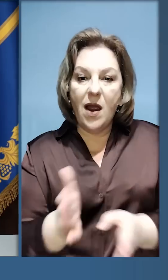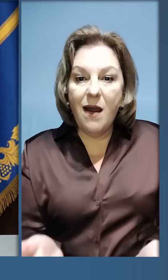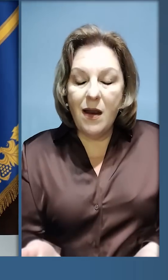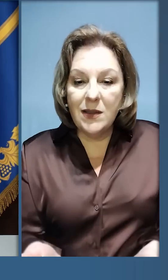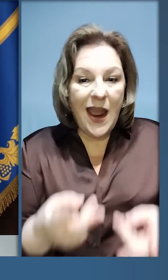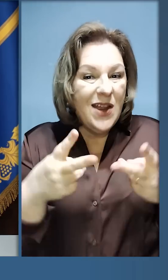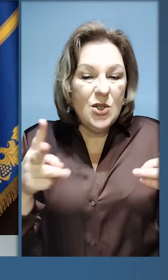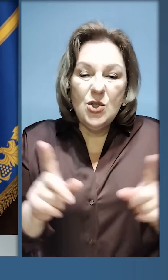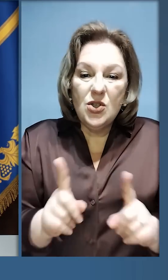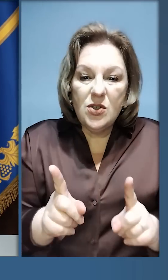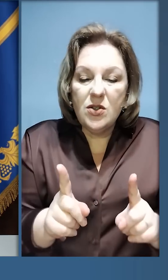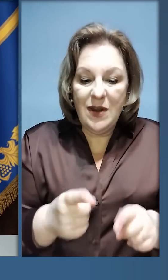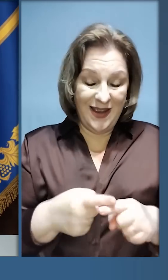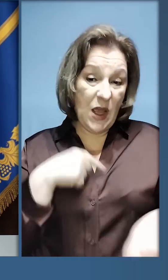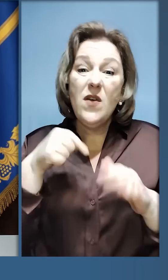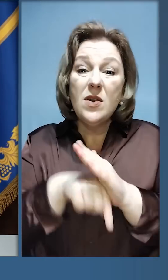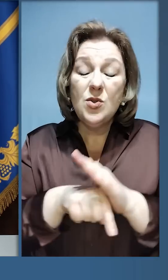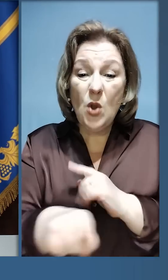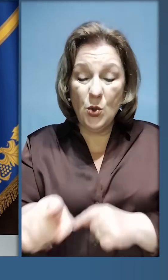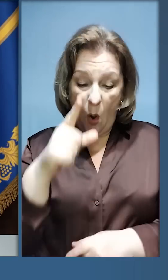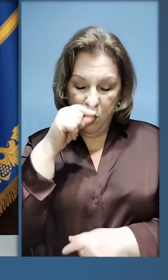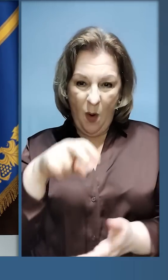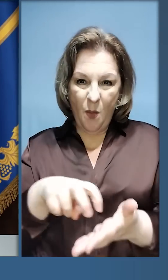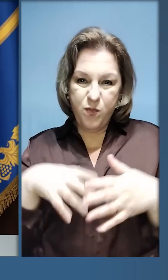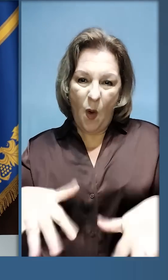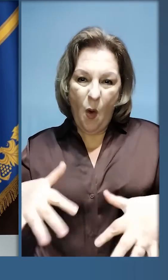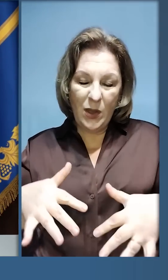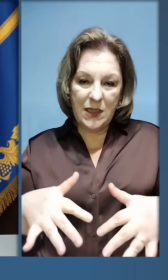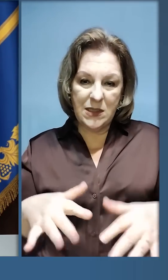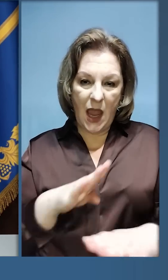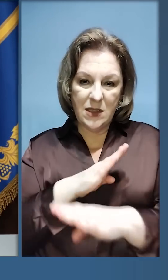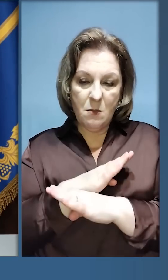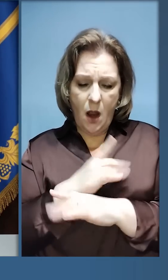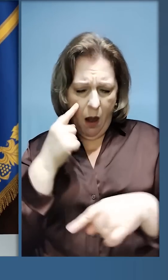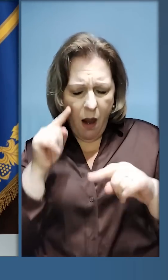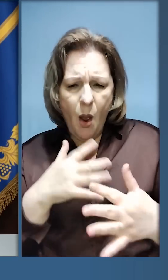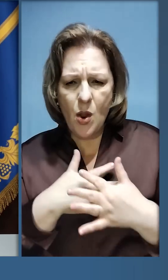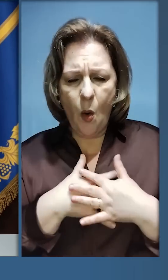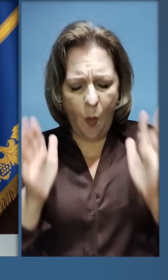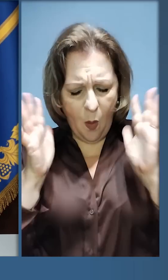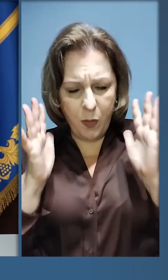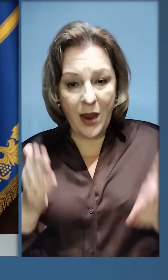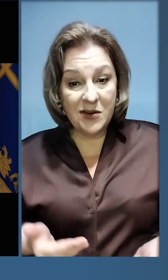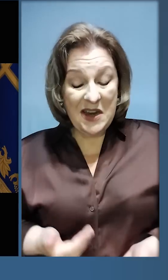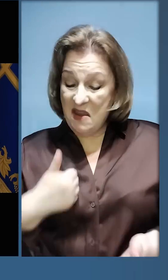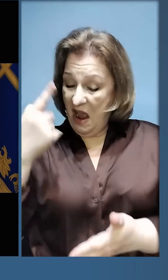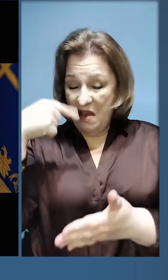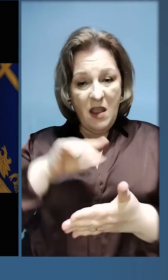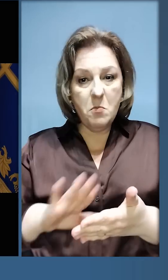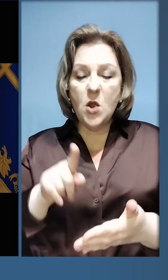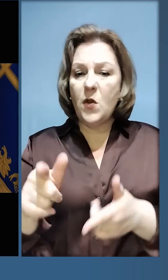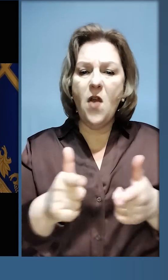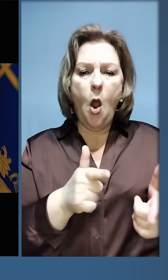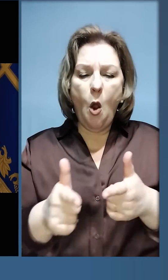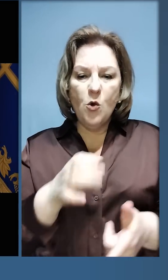ковіду захворіти або ще від чогось. Це говорить про те, що він боїться смерті, він любить життя. Тож я не